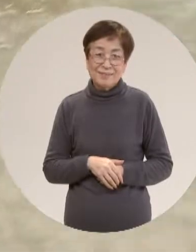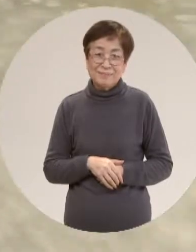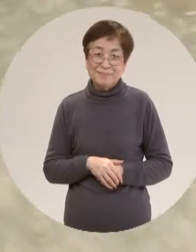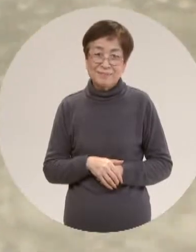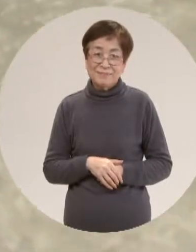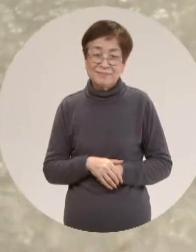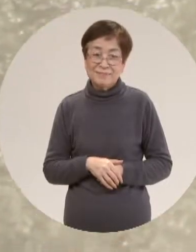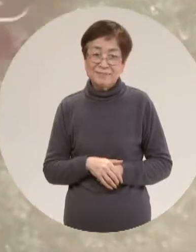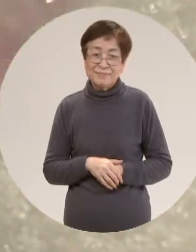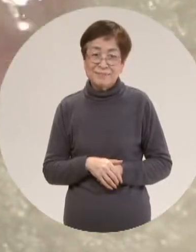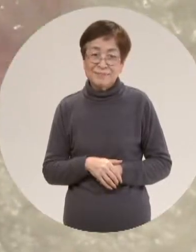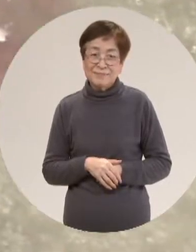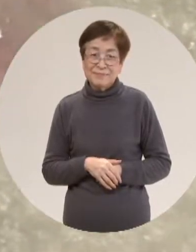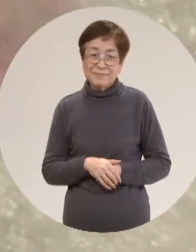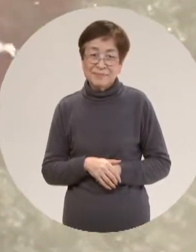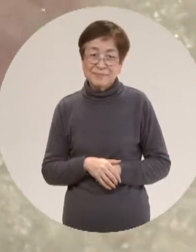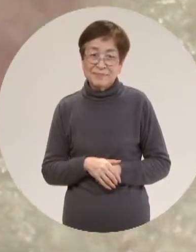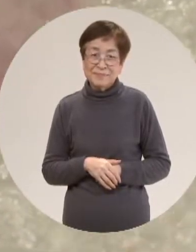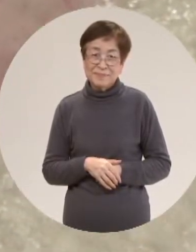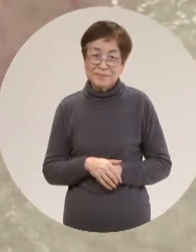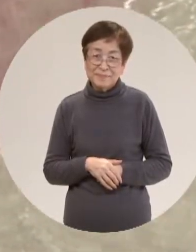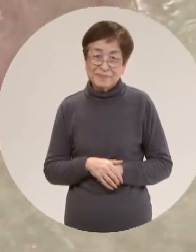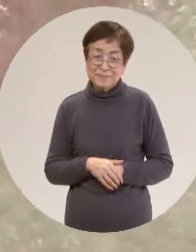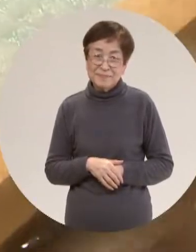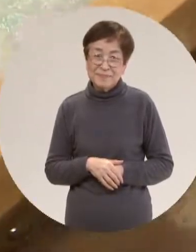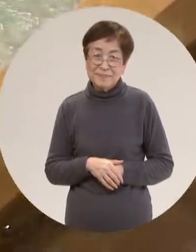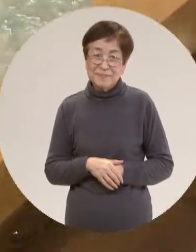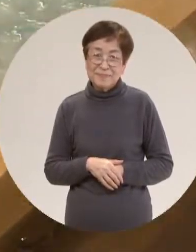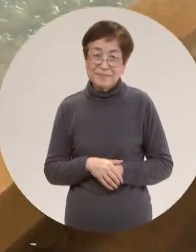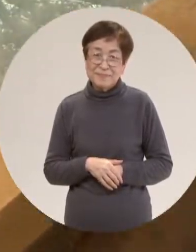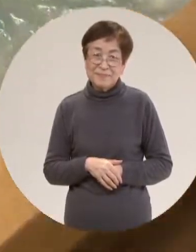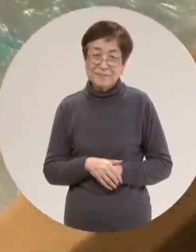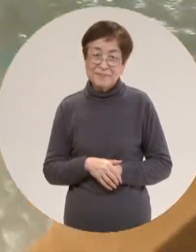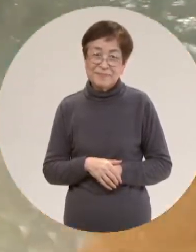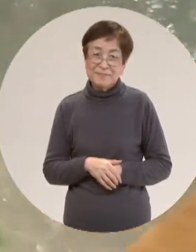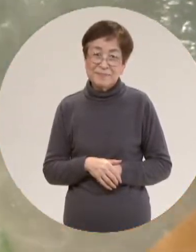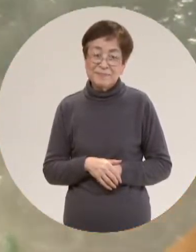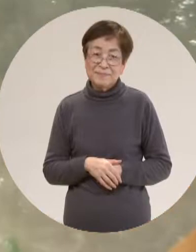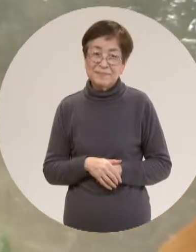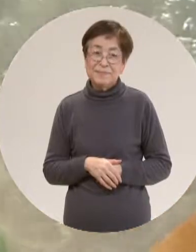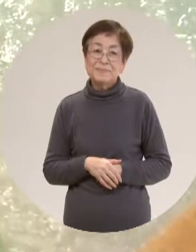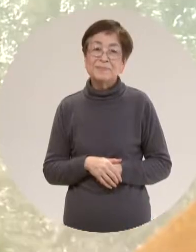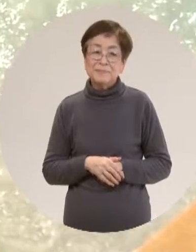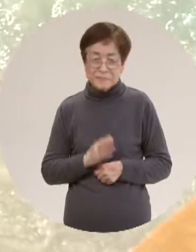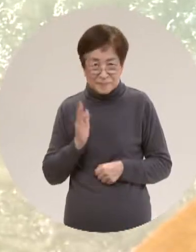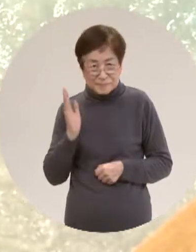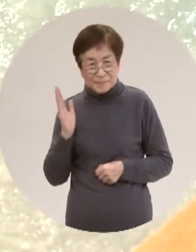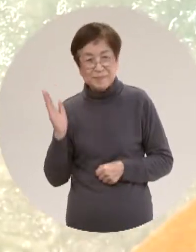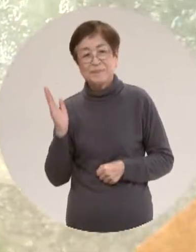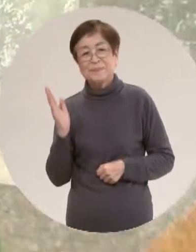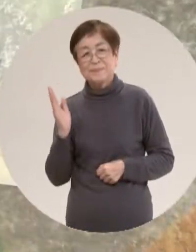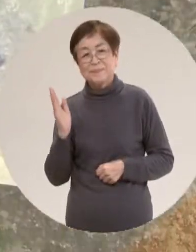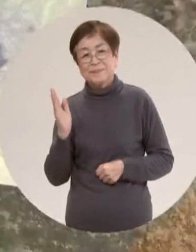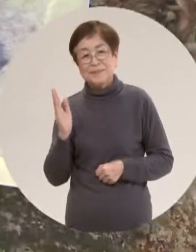流し込み、もみじの葉っぱを飾って、